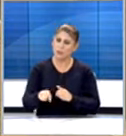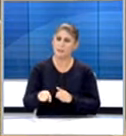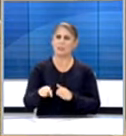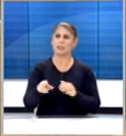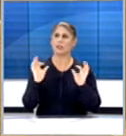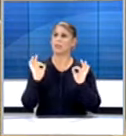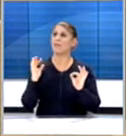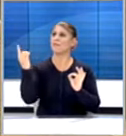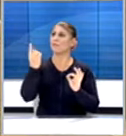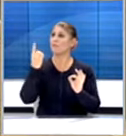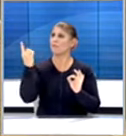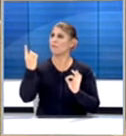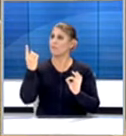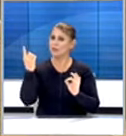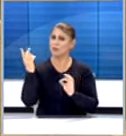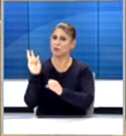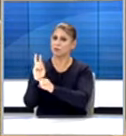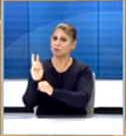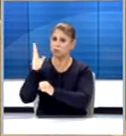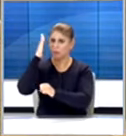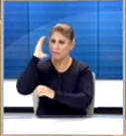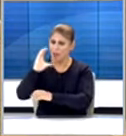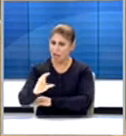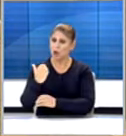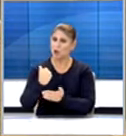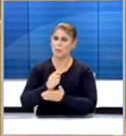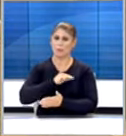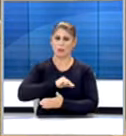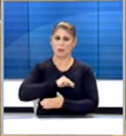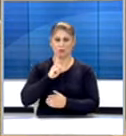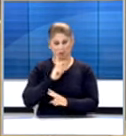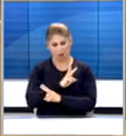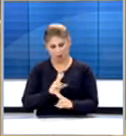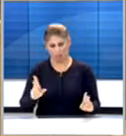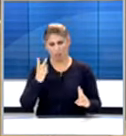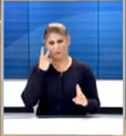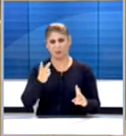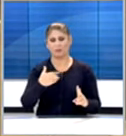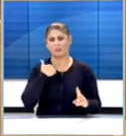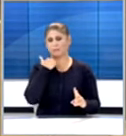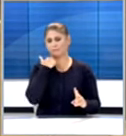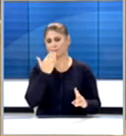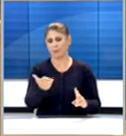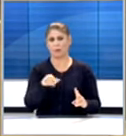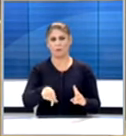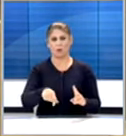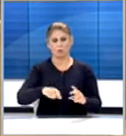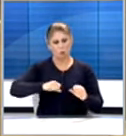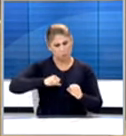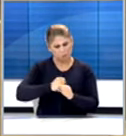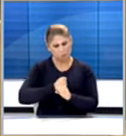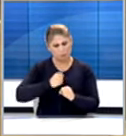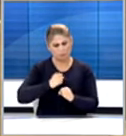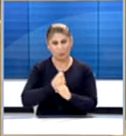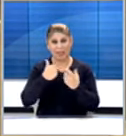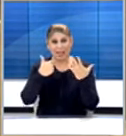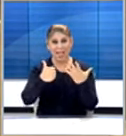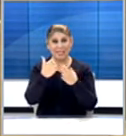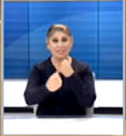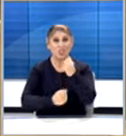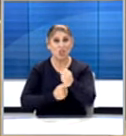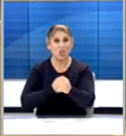περιουσίες. Είναι προφανές, λοιπόν, ότι δεν είναι δυνατόν να κινείστε αιμονικά εδώ και